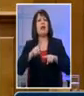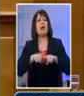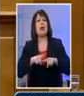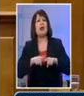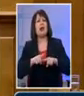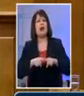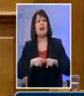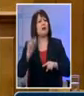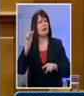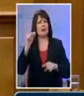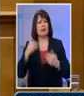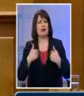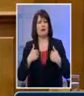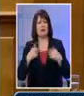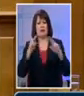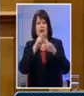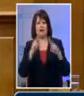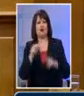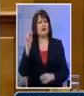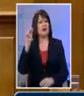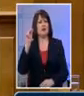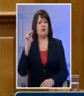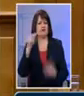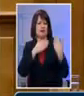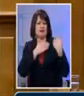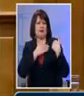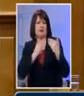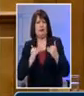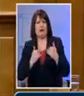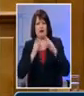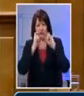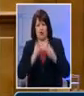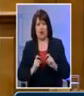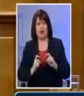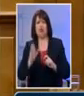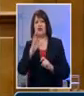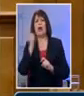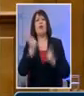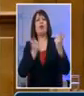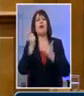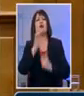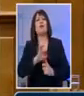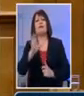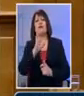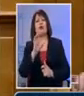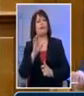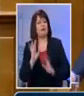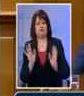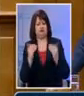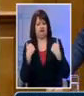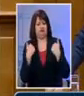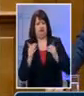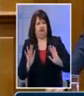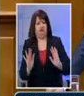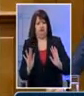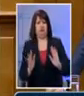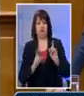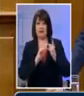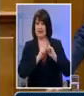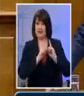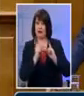διεθνή δέσμευση και καμία νέα υποχρέωση έναντι των δανειστών της. Πολύ δε περισσότερο που με τη συμφωνία